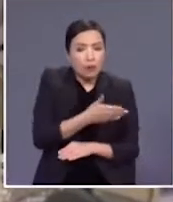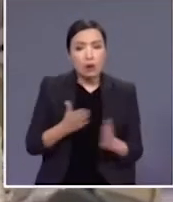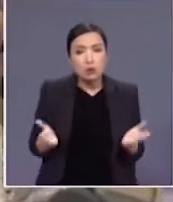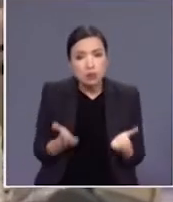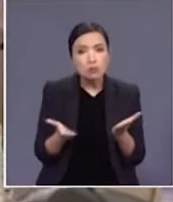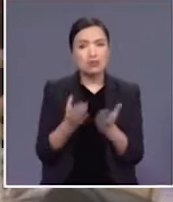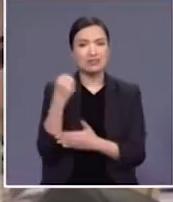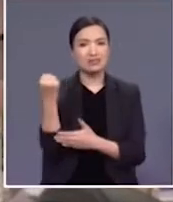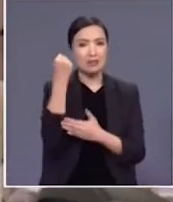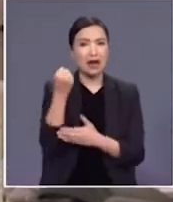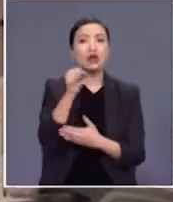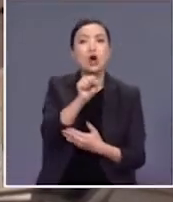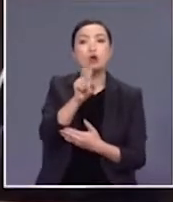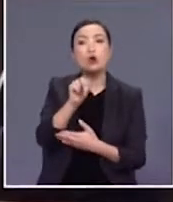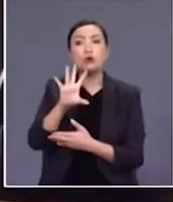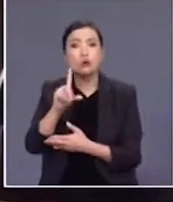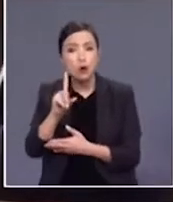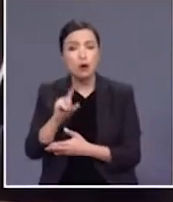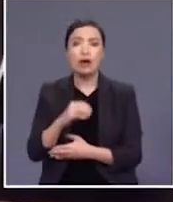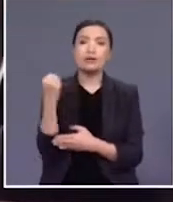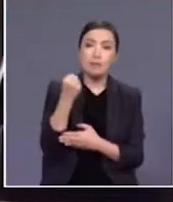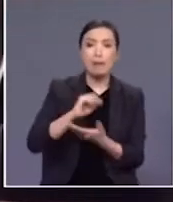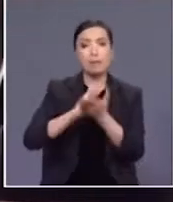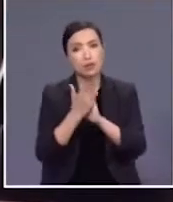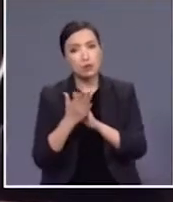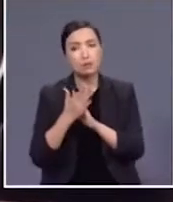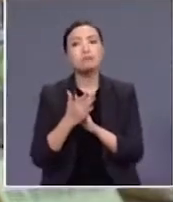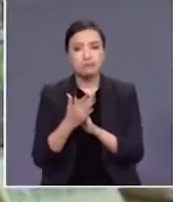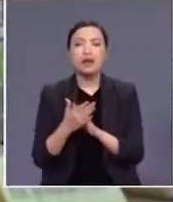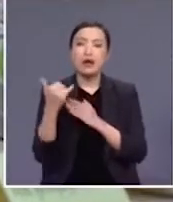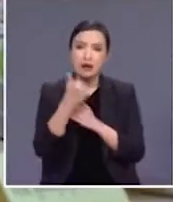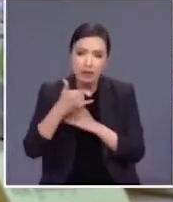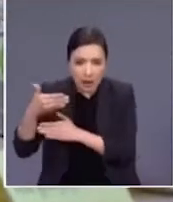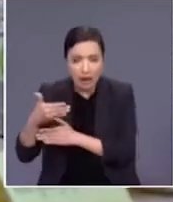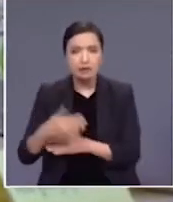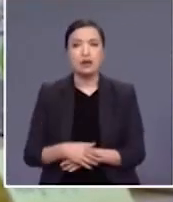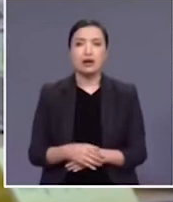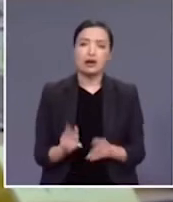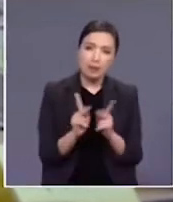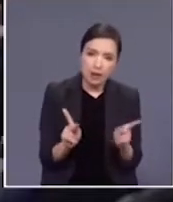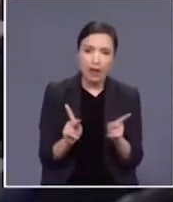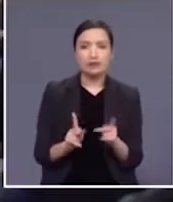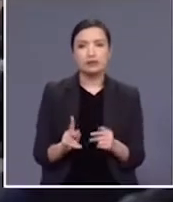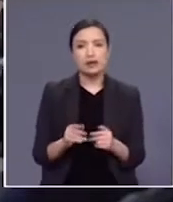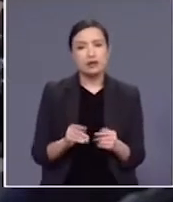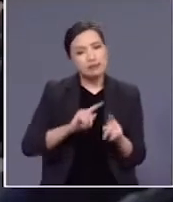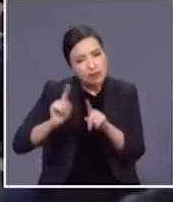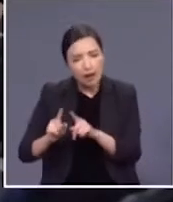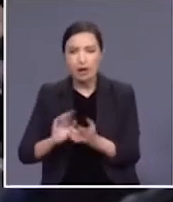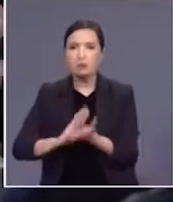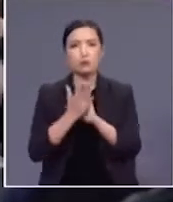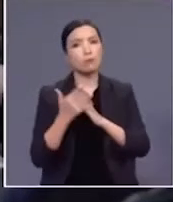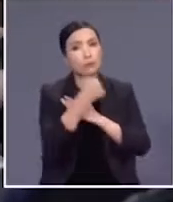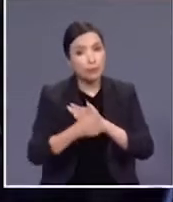สภานิติบัญญัติแห่งชาติสภาปฏิรูปแห่งชาติสภาขับเคลื่อนการปฏิรูปประเทศคณะกรรมการบริหารและการแผ่นดินตามกรอบการปฏิรูปประ